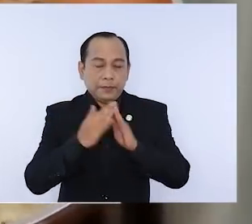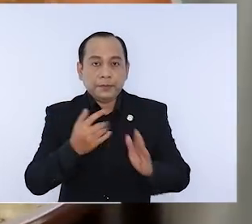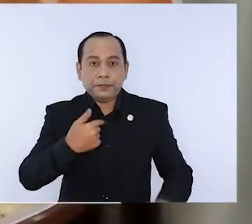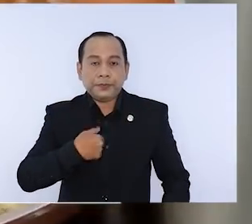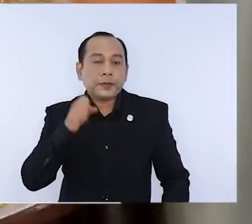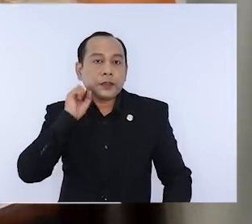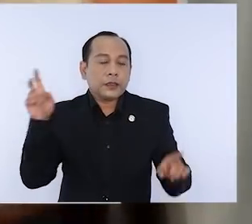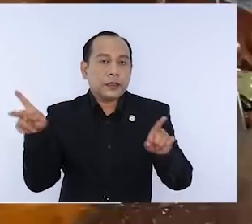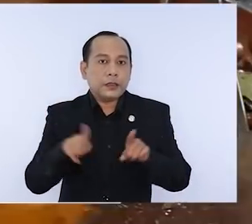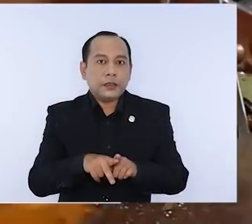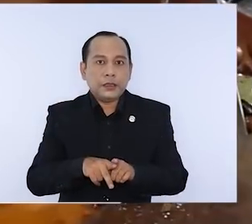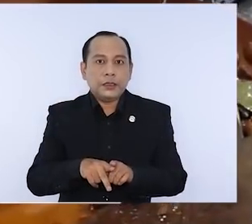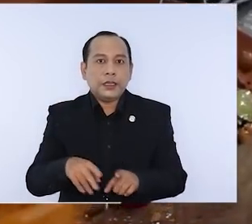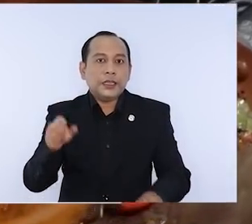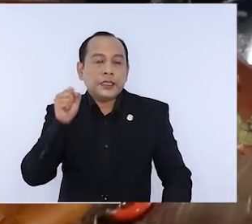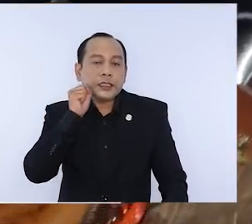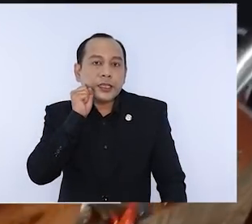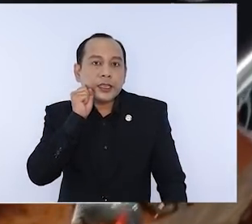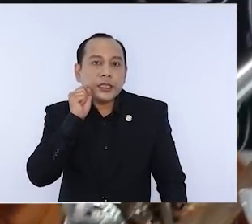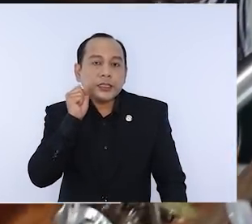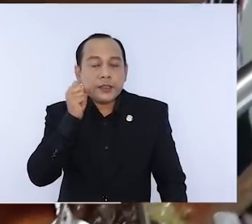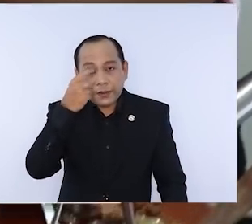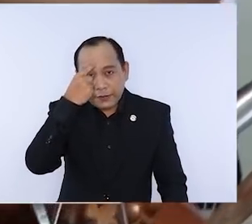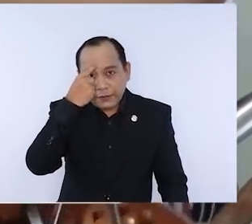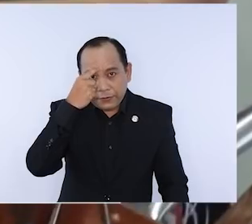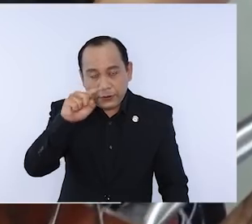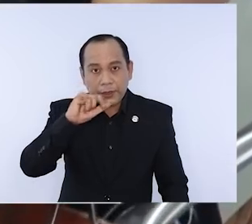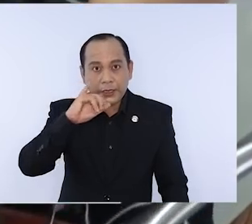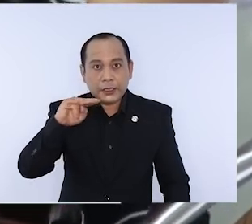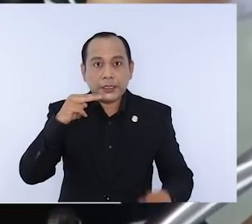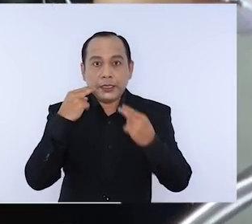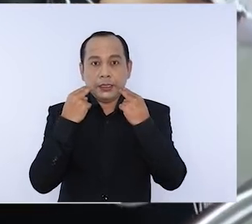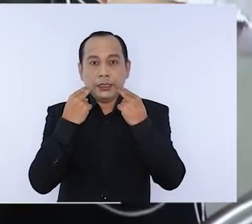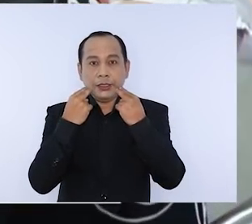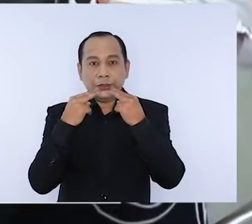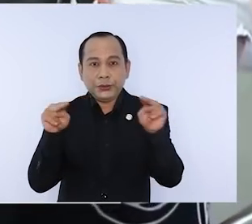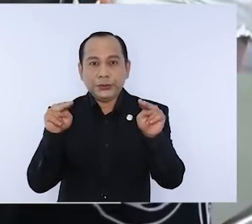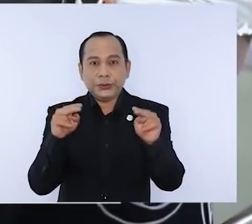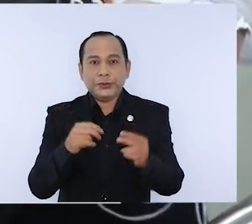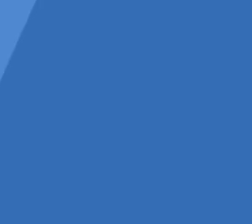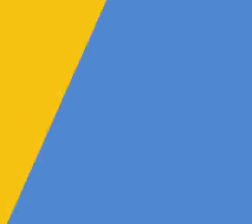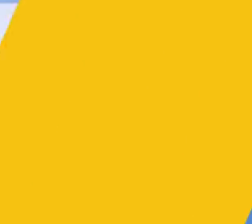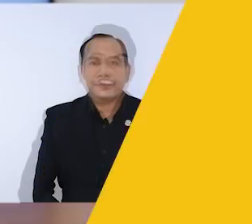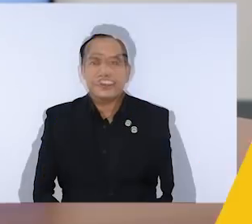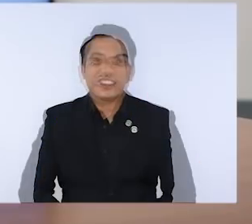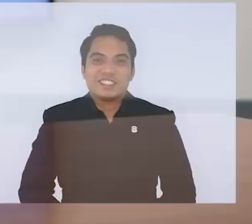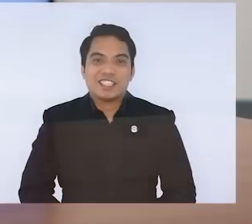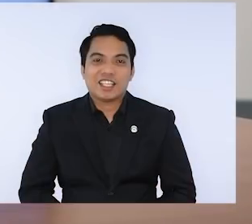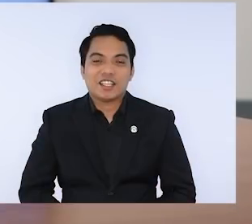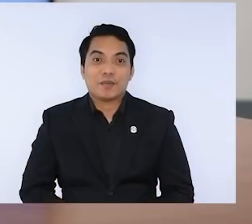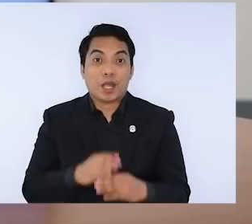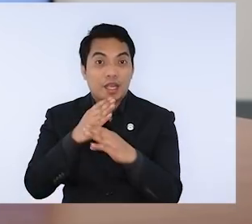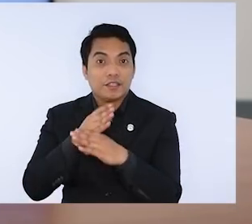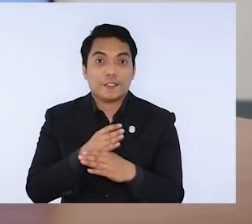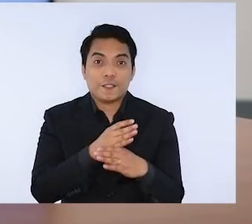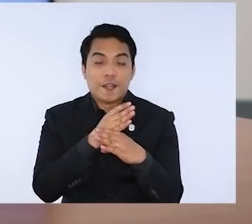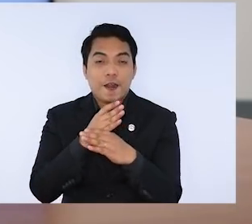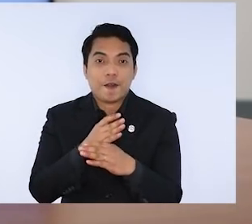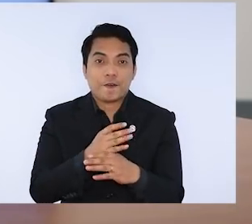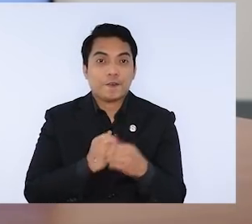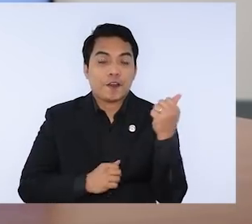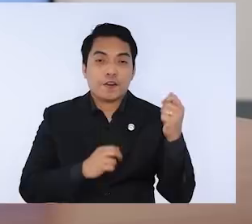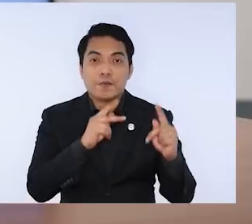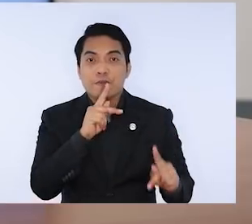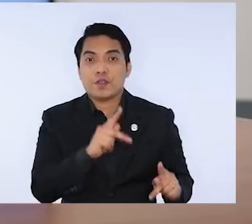si kapatid na Zandra Saul para sa Iglesia ni Cristo News Network. Pagmamalasakit sa kapwa